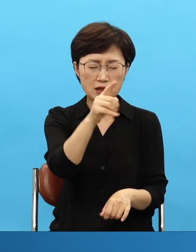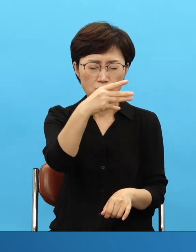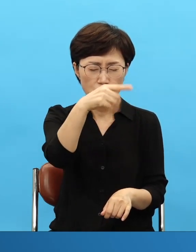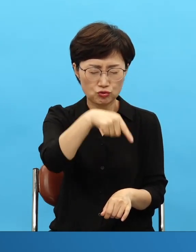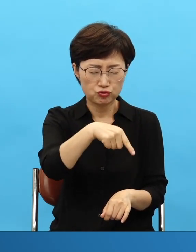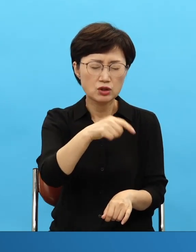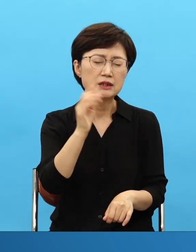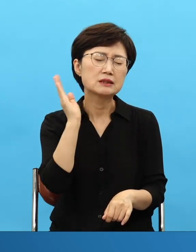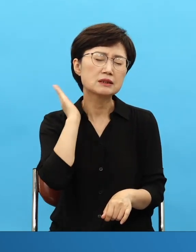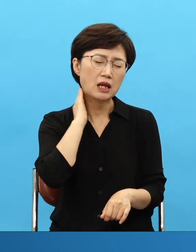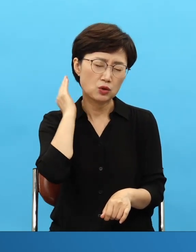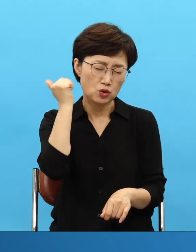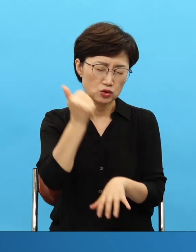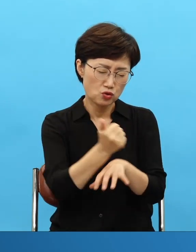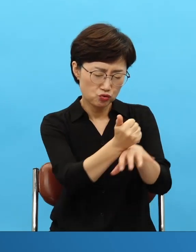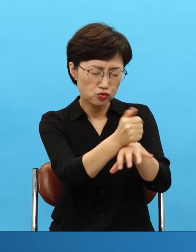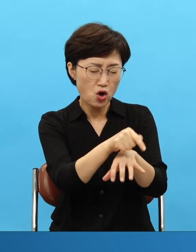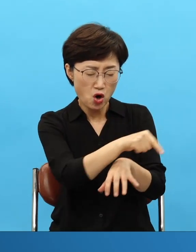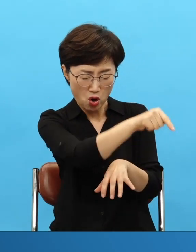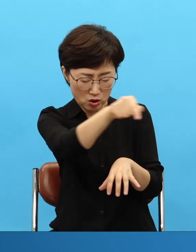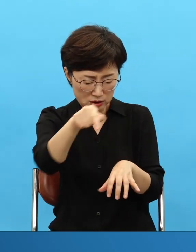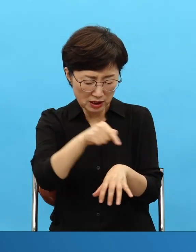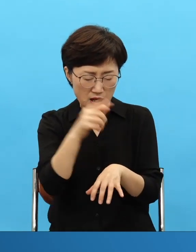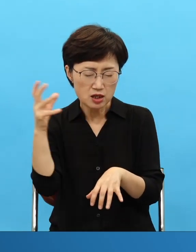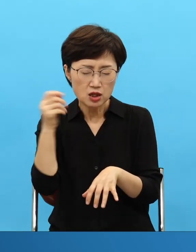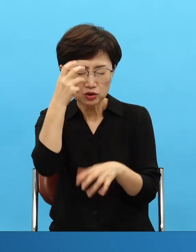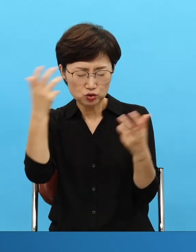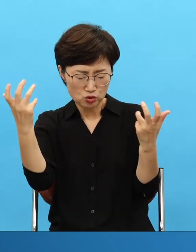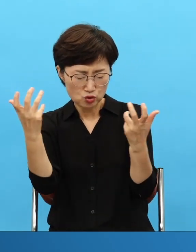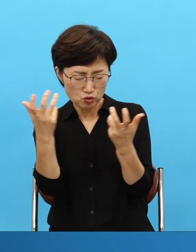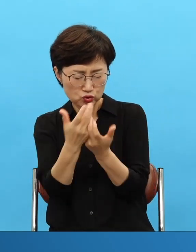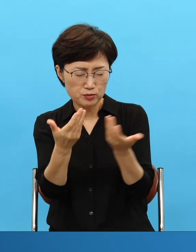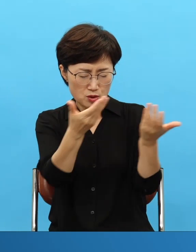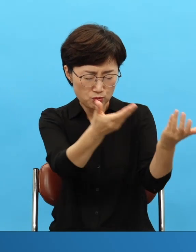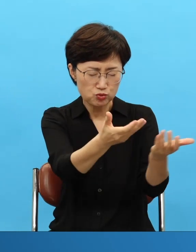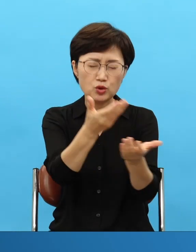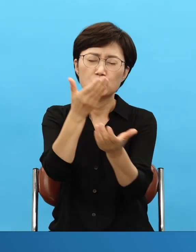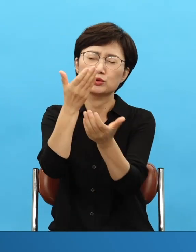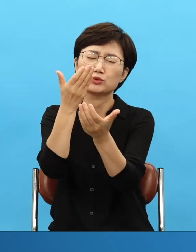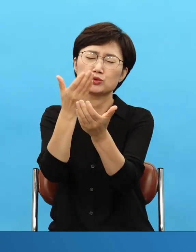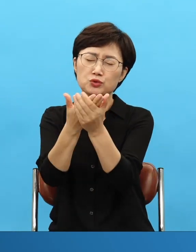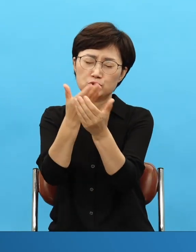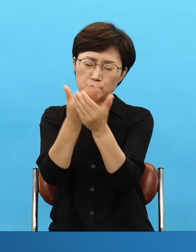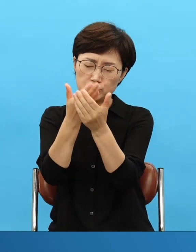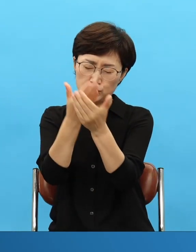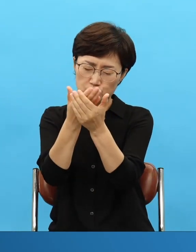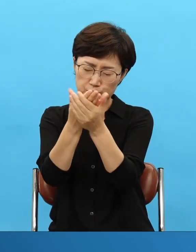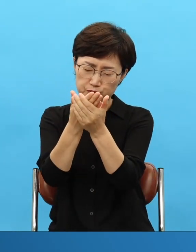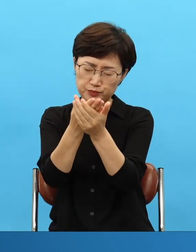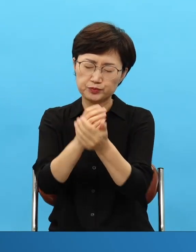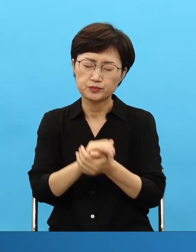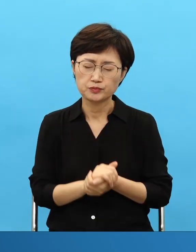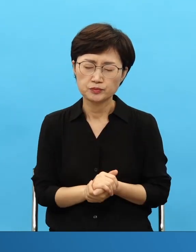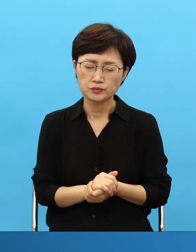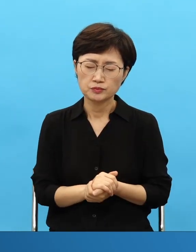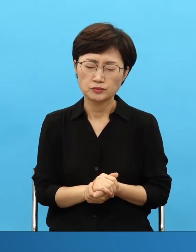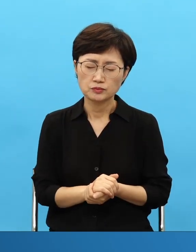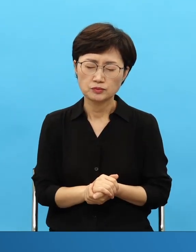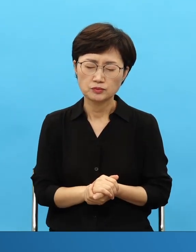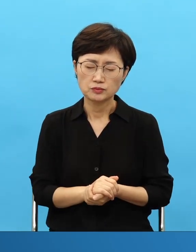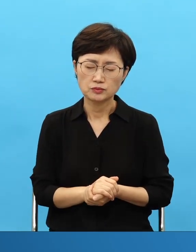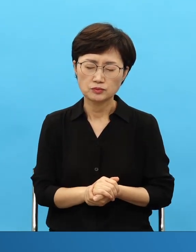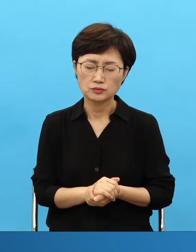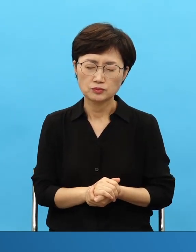함께한 일행들에게도 성령의 충만함을 더하여 주옵소서. And at this time we especially lift up our prayer for His Excellency the